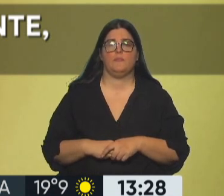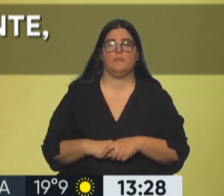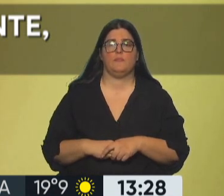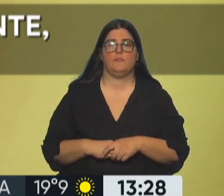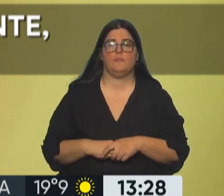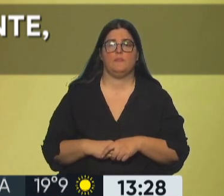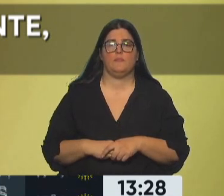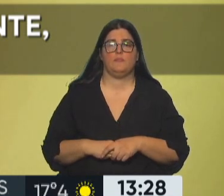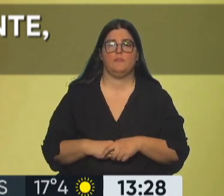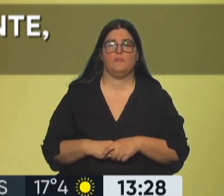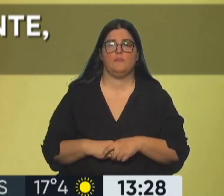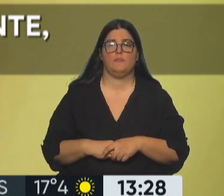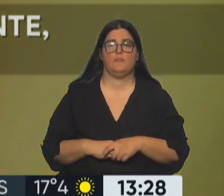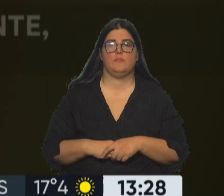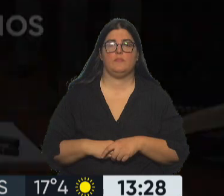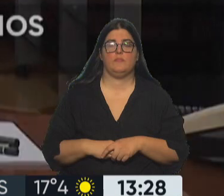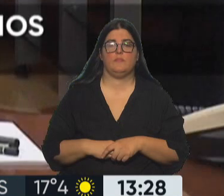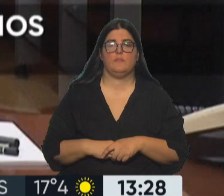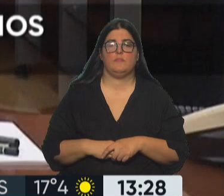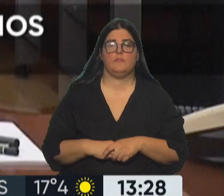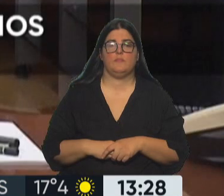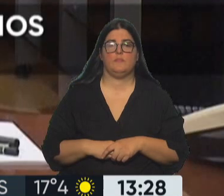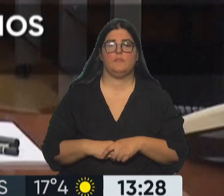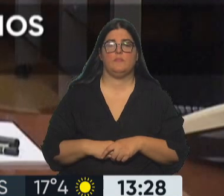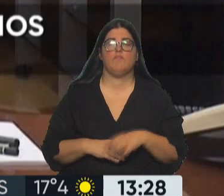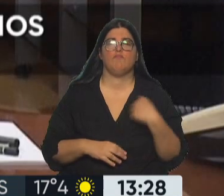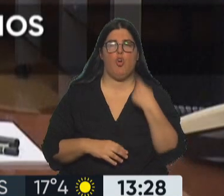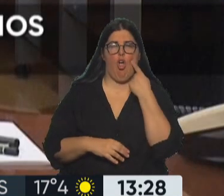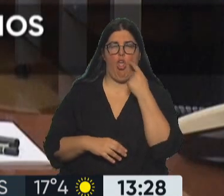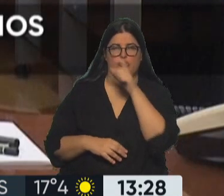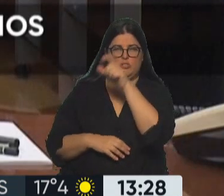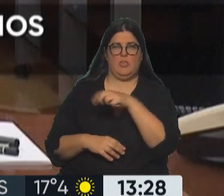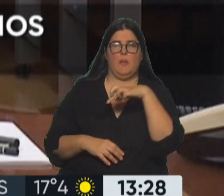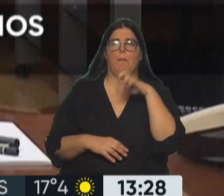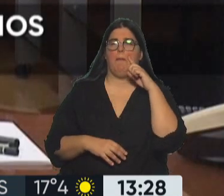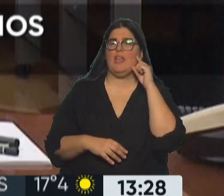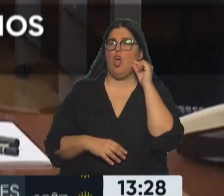точно допоможуть. Пригожина я знал очень давно,